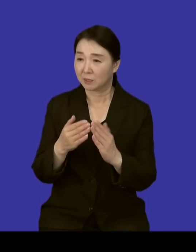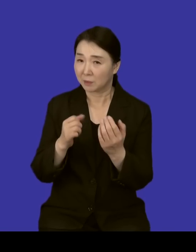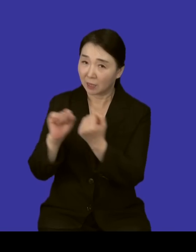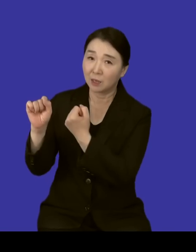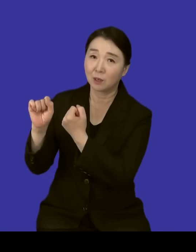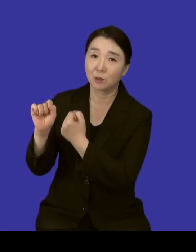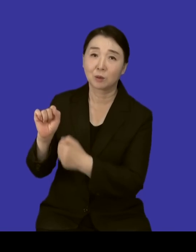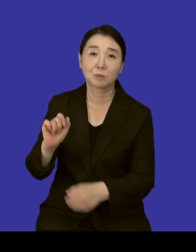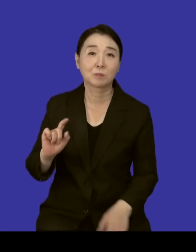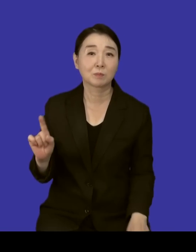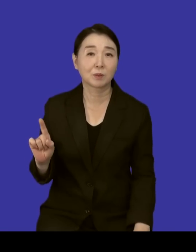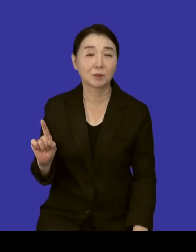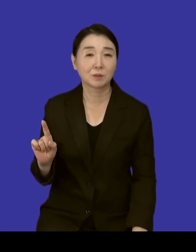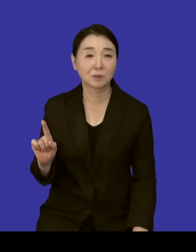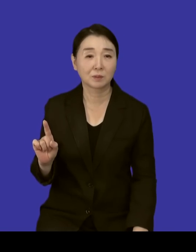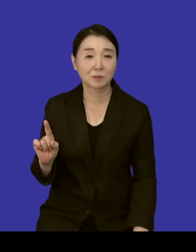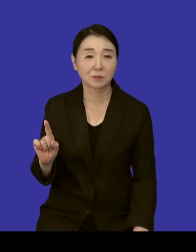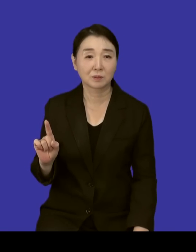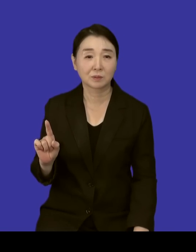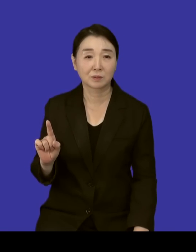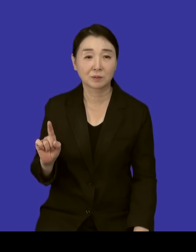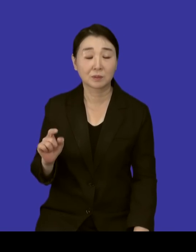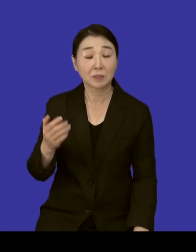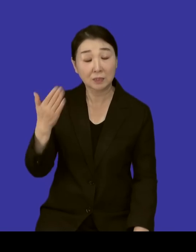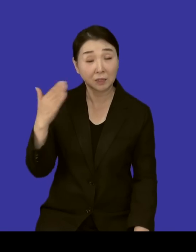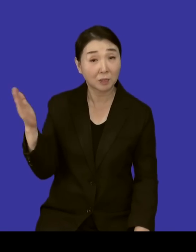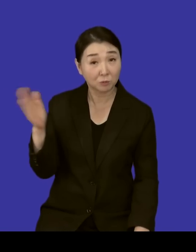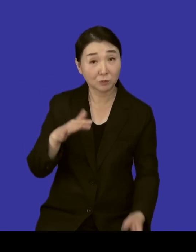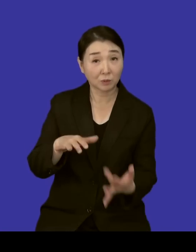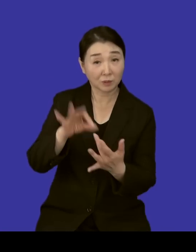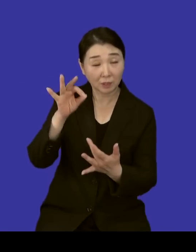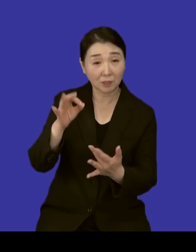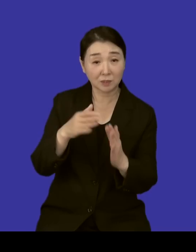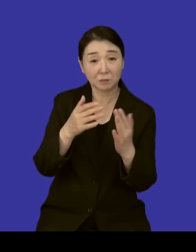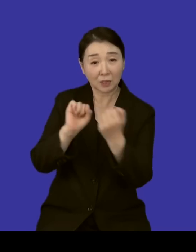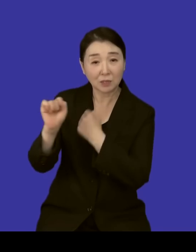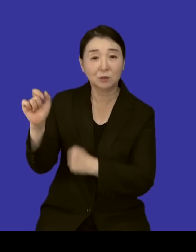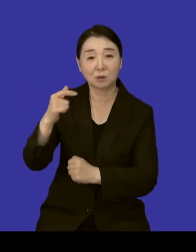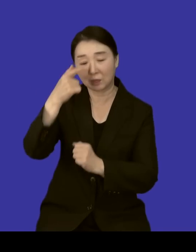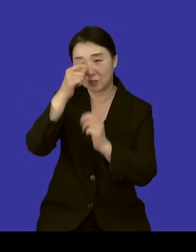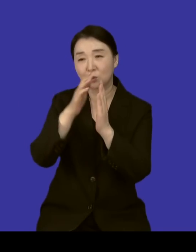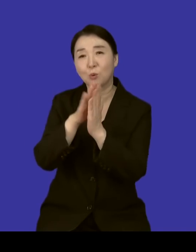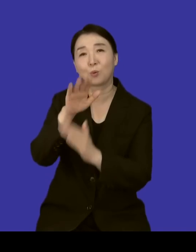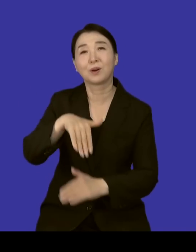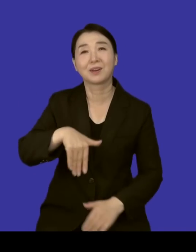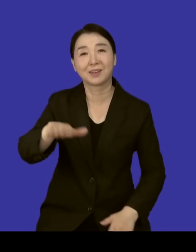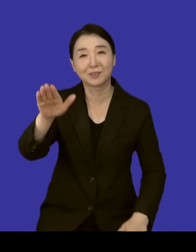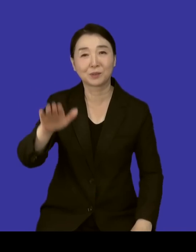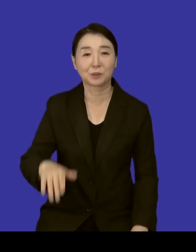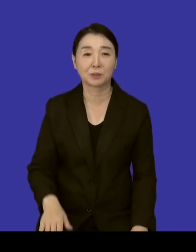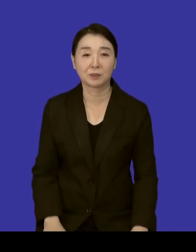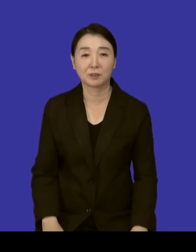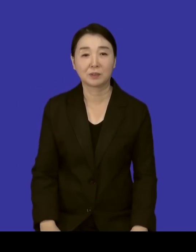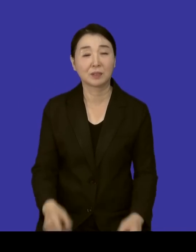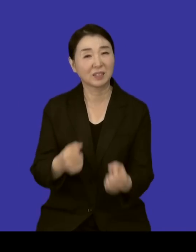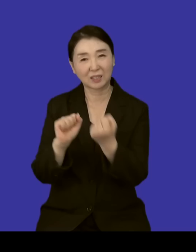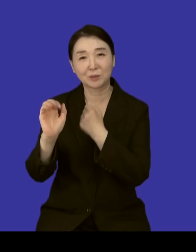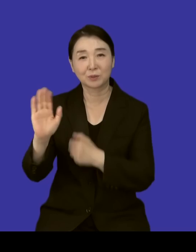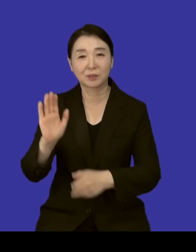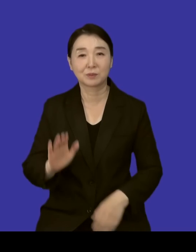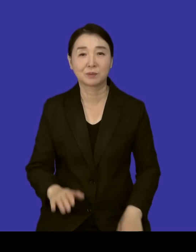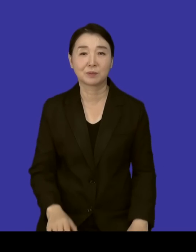가출을 그러니까 이제 만세전부터 이제 택해서 가출이 아니고 기도원으로 이제 간 거죠. 이거 가출이 아니에요. 예. 예.